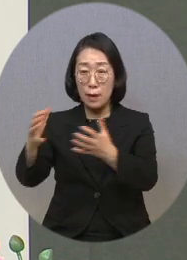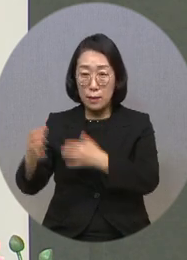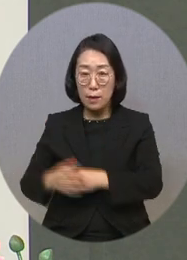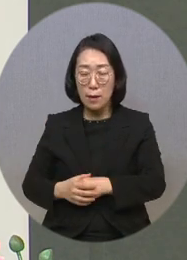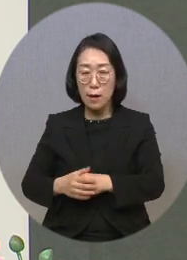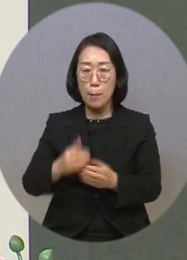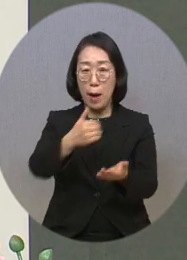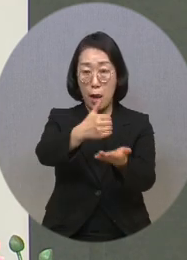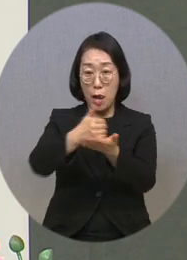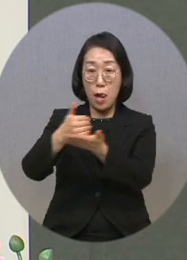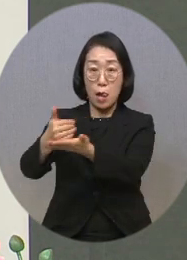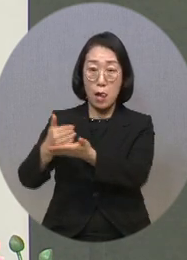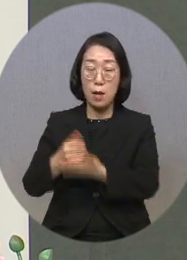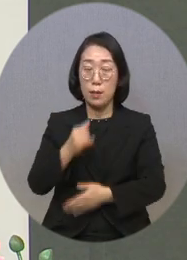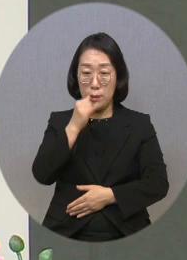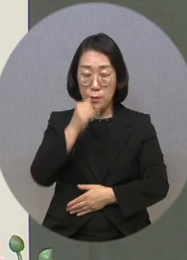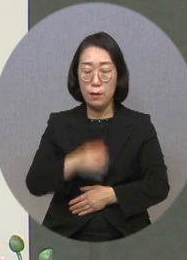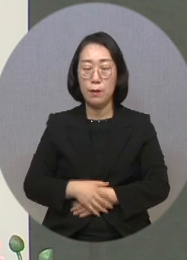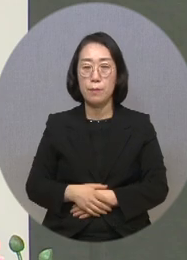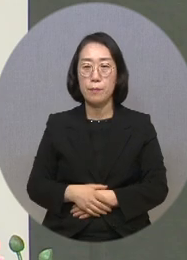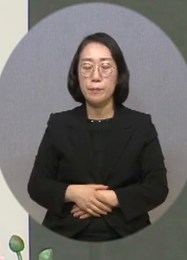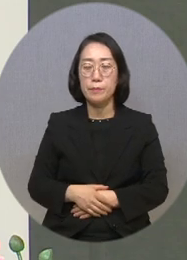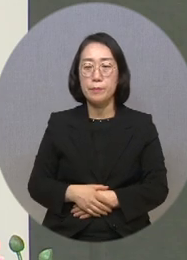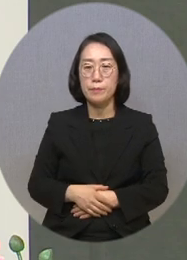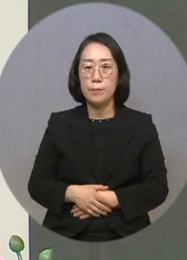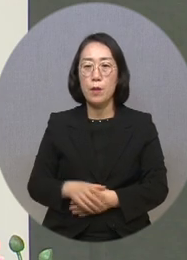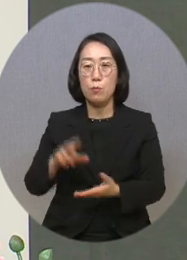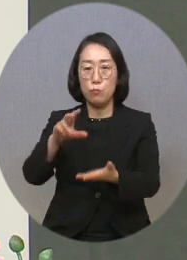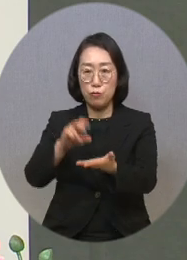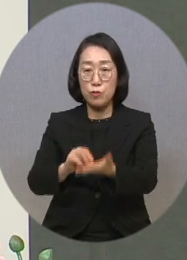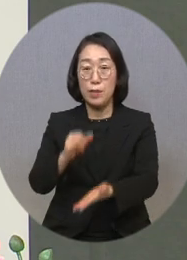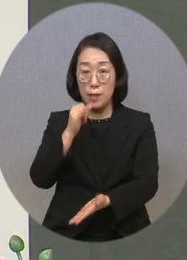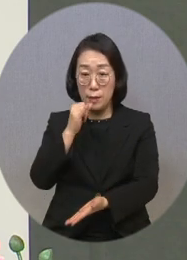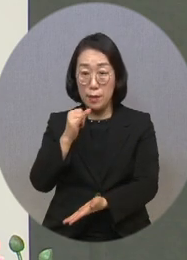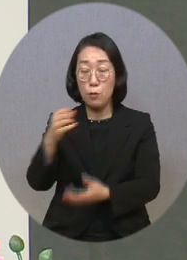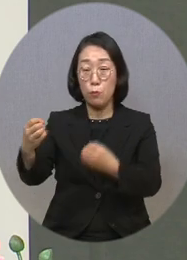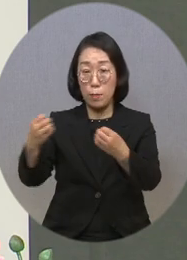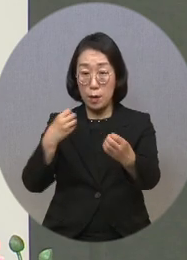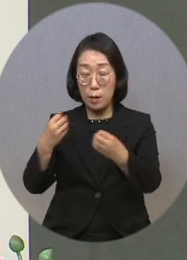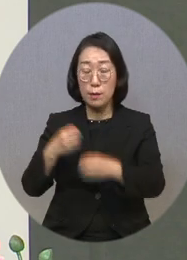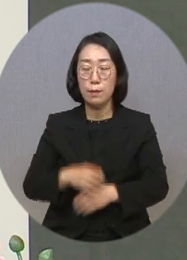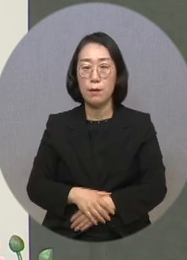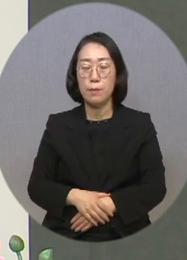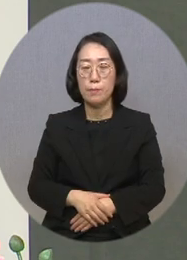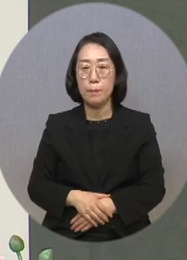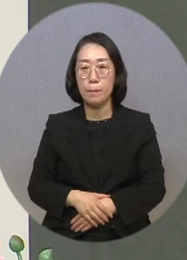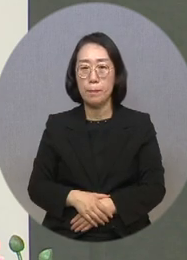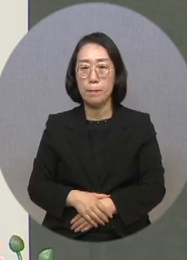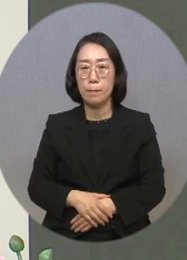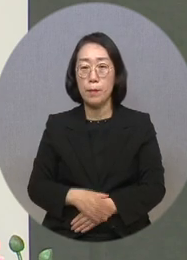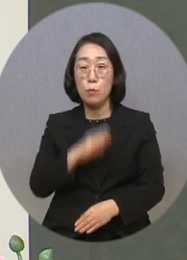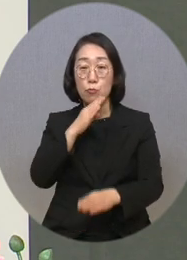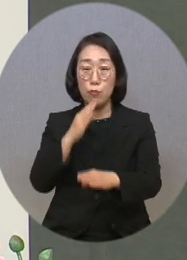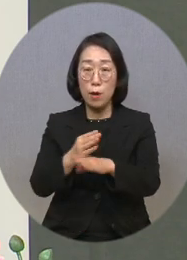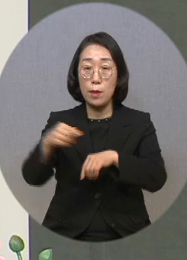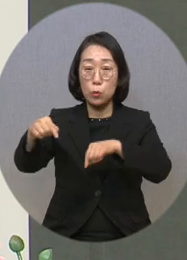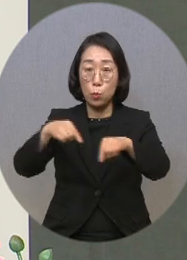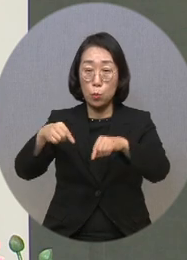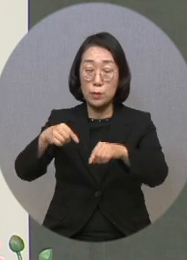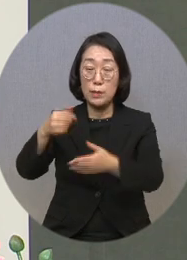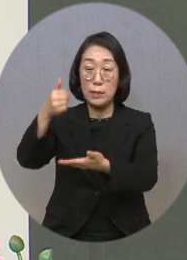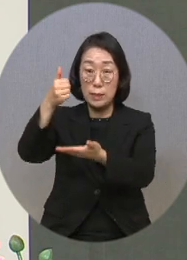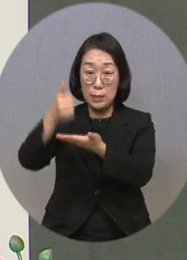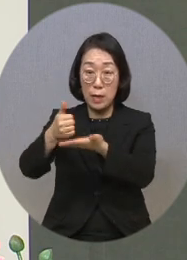의견도 제시하고 네. 여러 가지 문제를 제기하는데 네. 이제 김정은